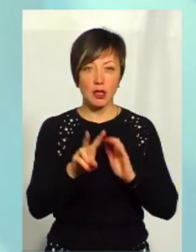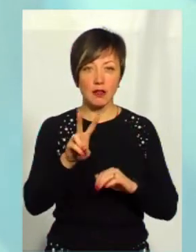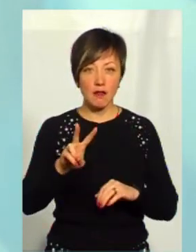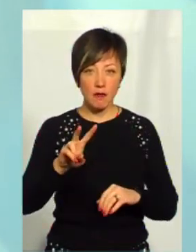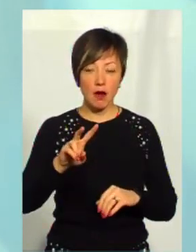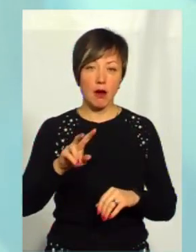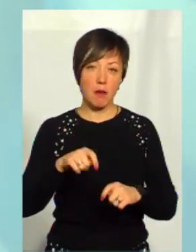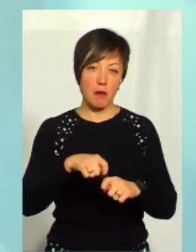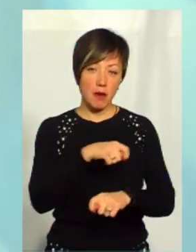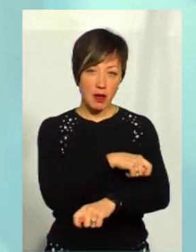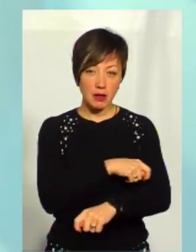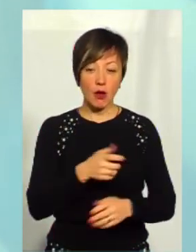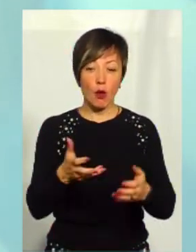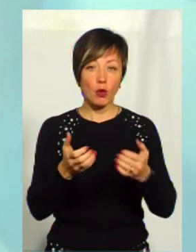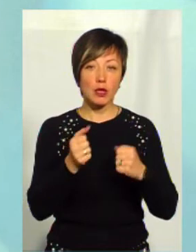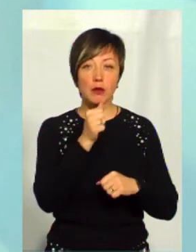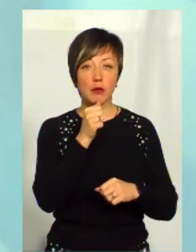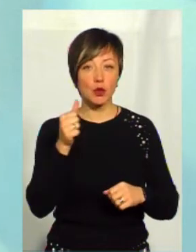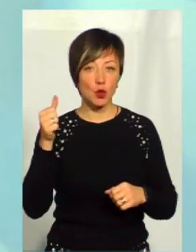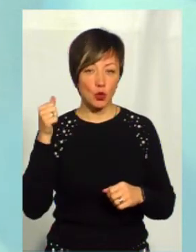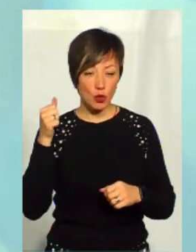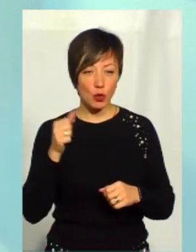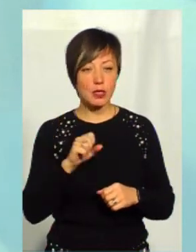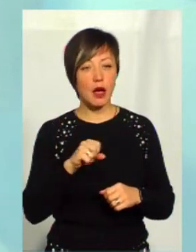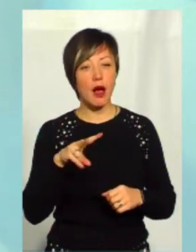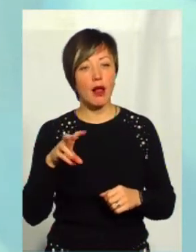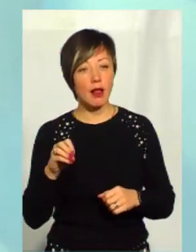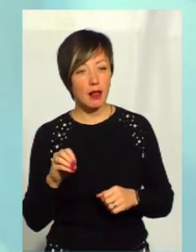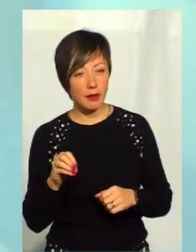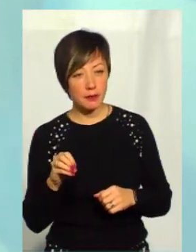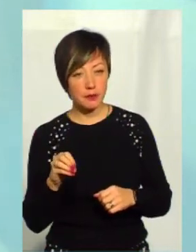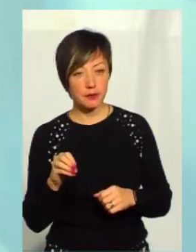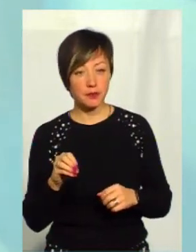62 квадратних метри, які ви отримали в минулому році. Але тут, звичайно,